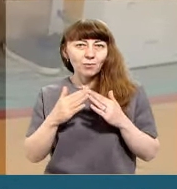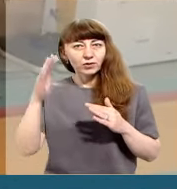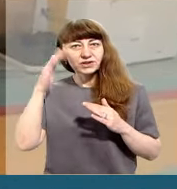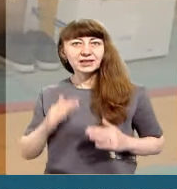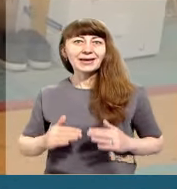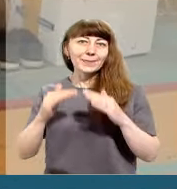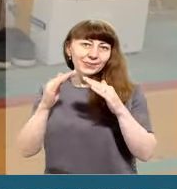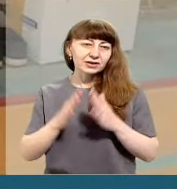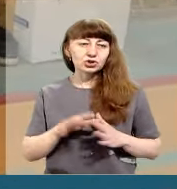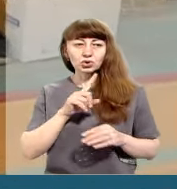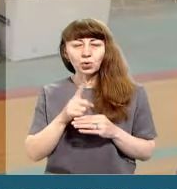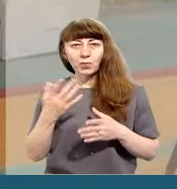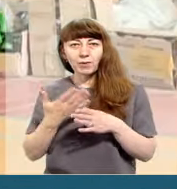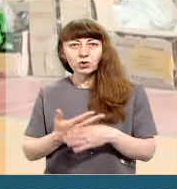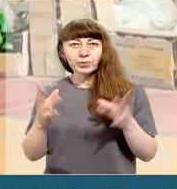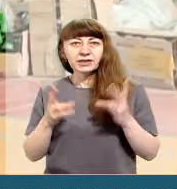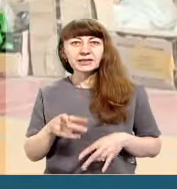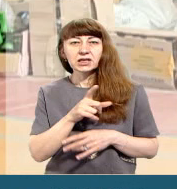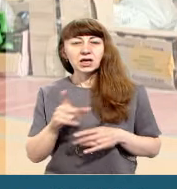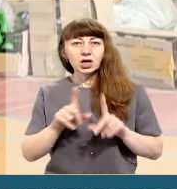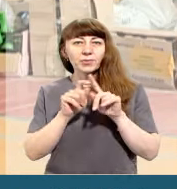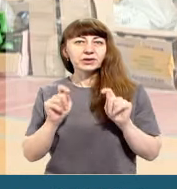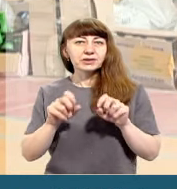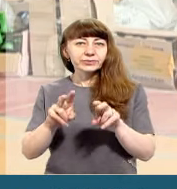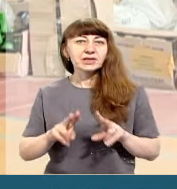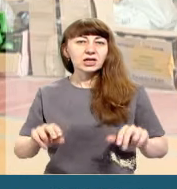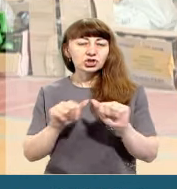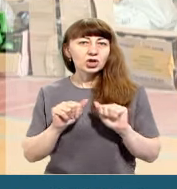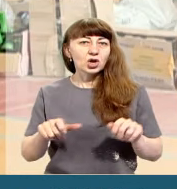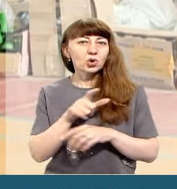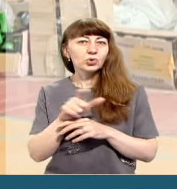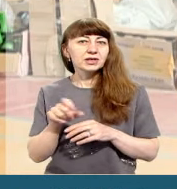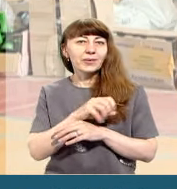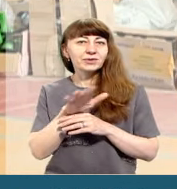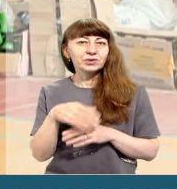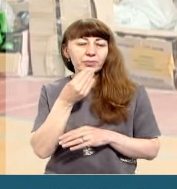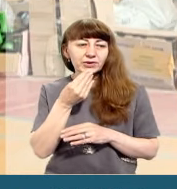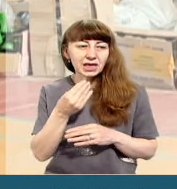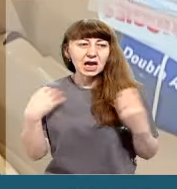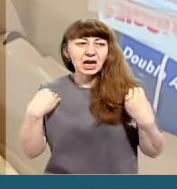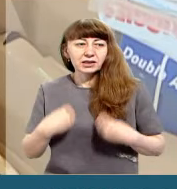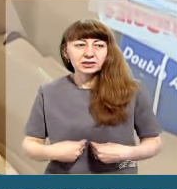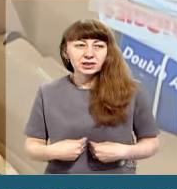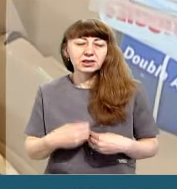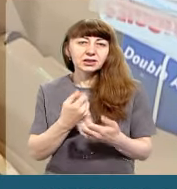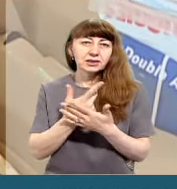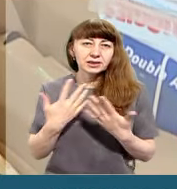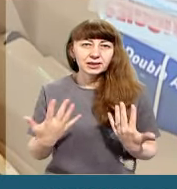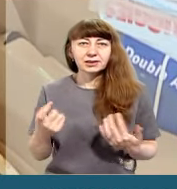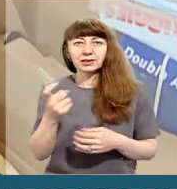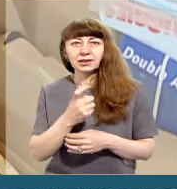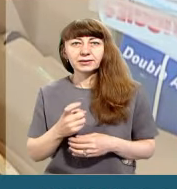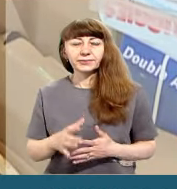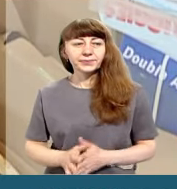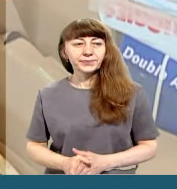помочь пострадавшим, в считанное время в райцентре был создан гуманитарный штаб. Людей обеспечили питанием, теплой одеждой и средствами личной